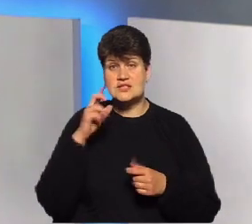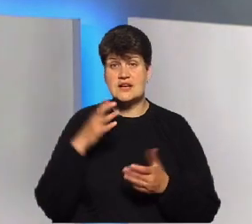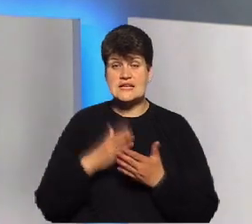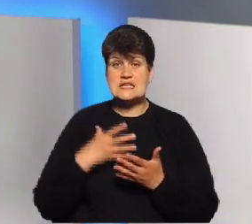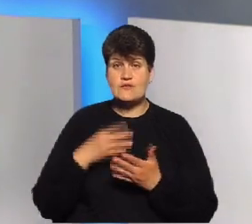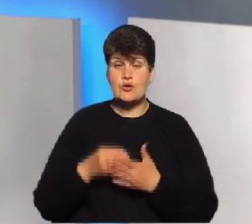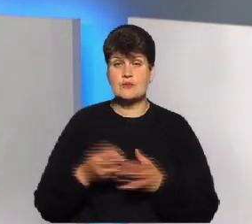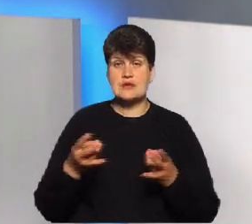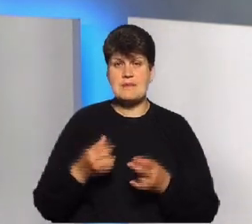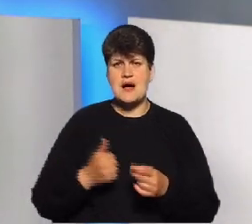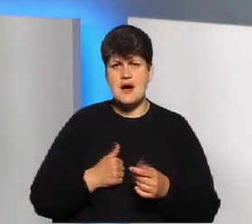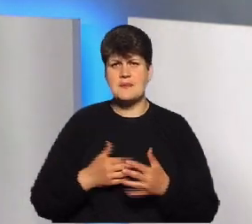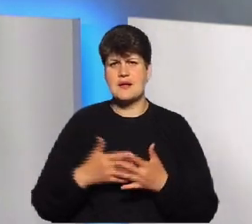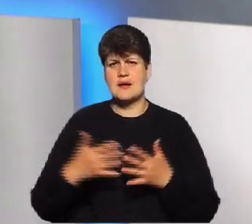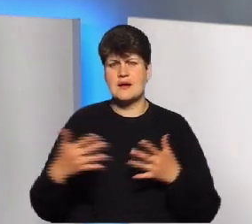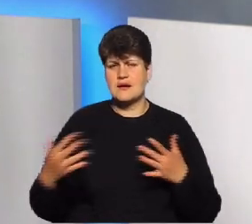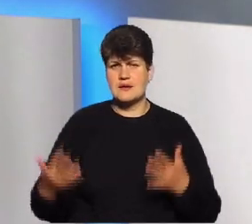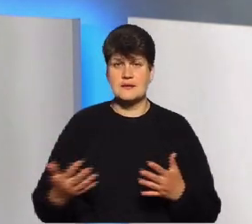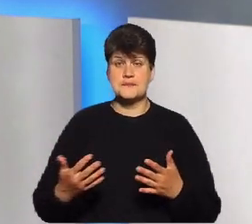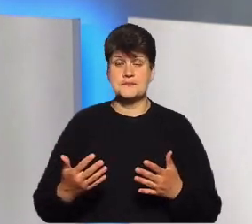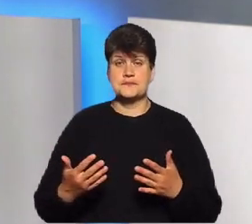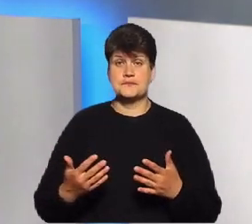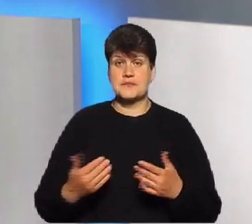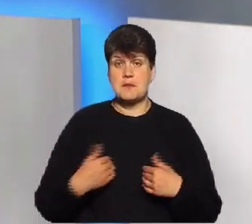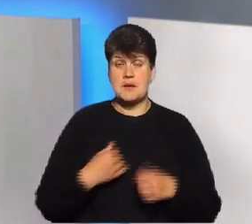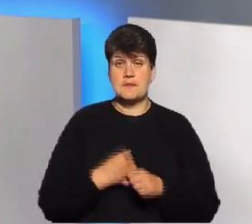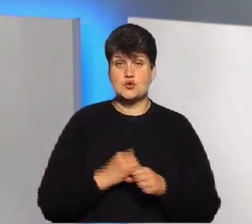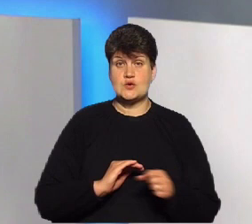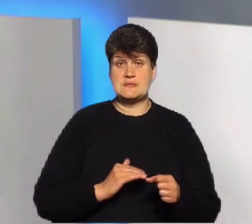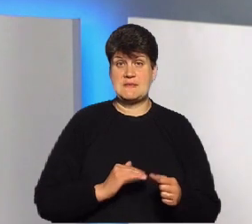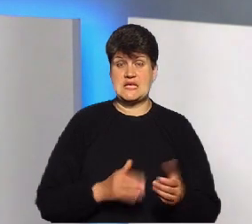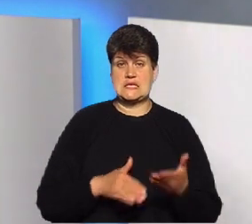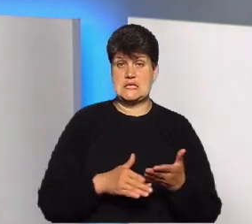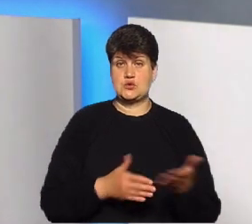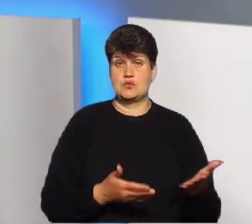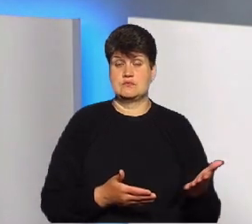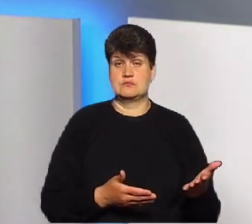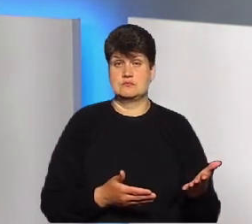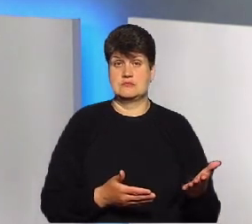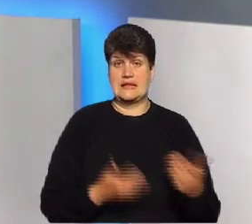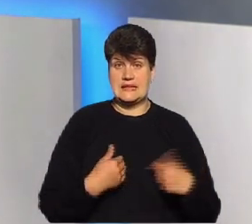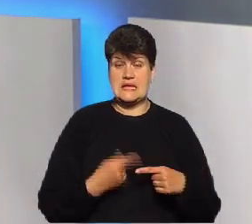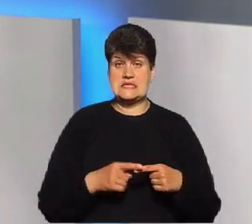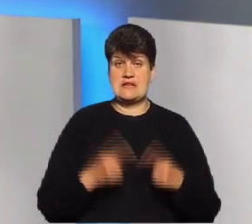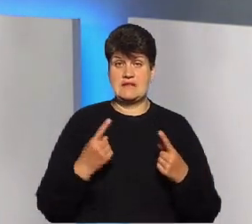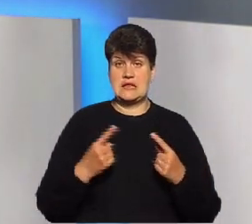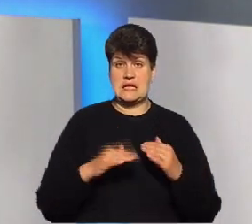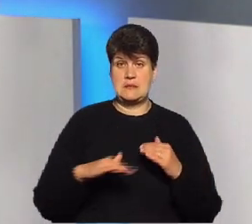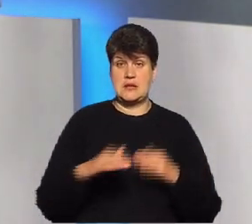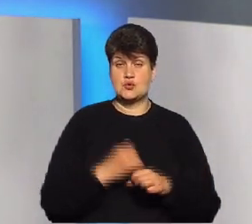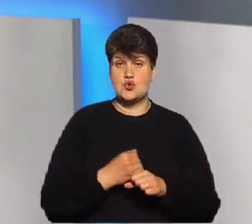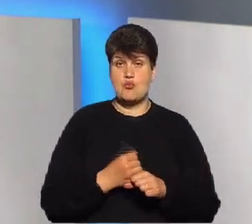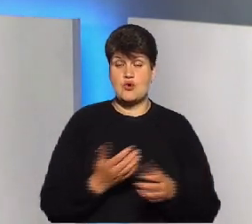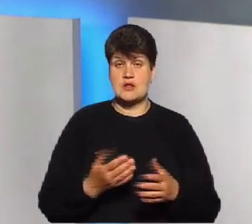і так далі. Каже, ну, ми працюємо з бізнесом, тобто ми, для нас це великий пласт роботи. А в Україні те,